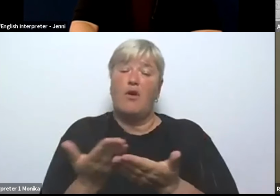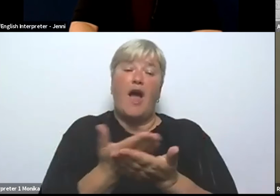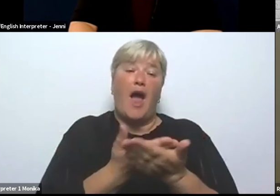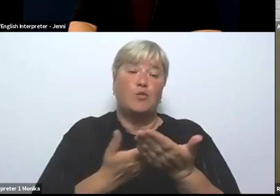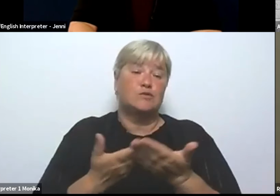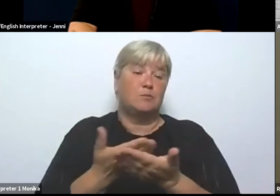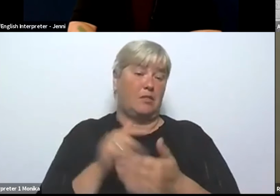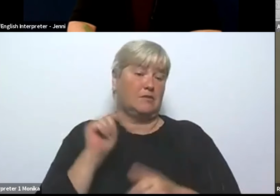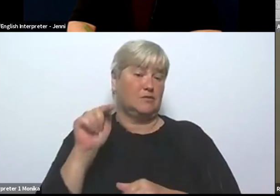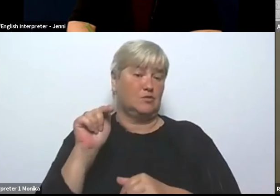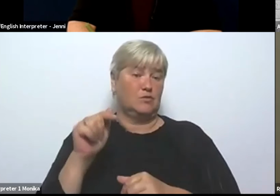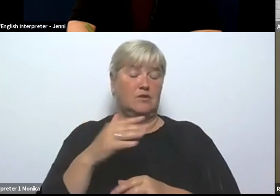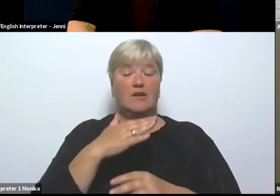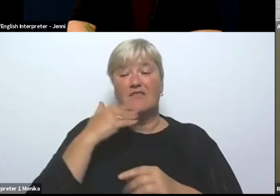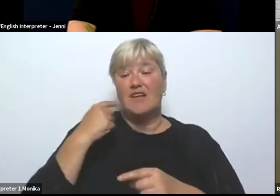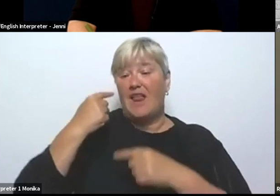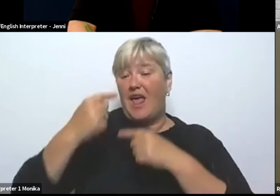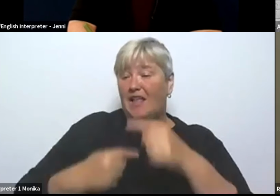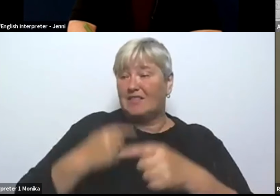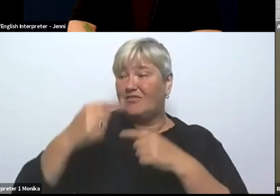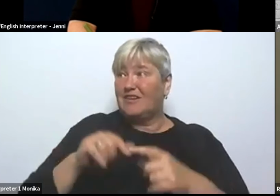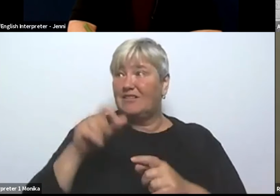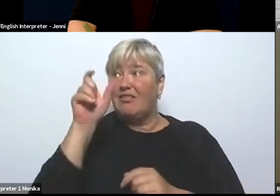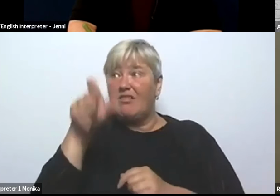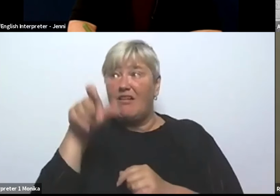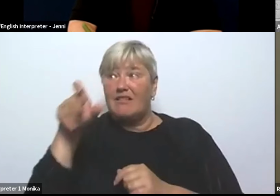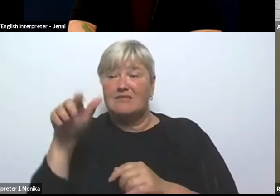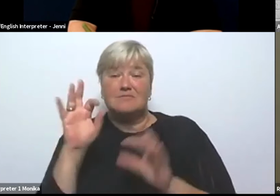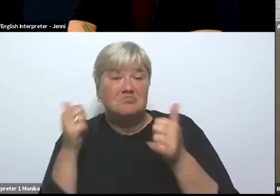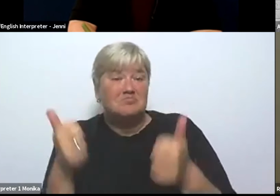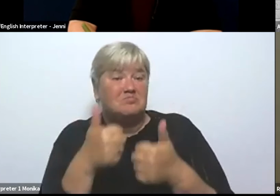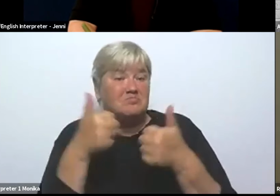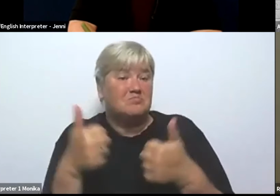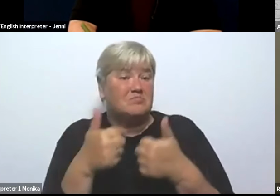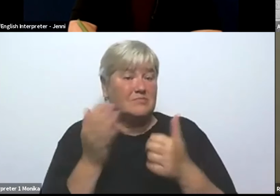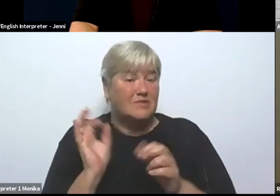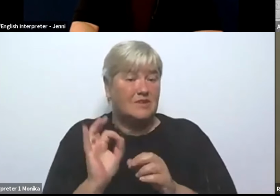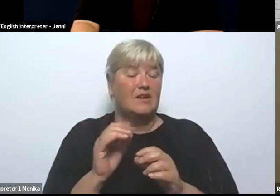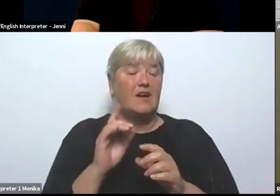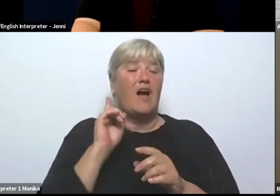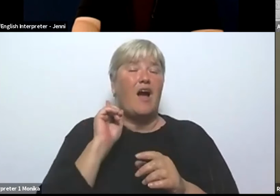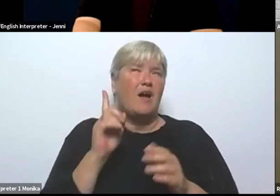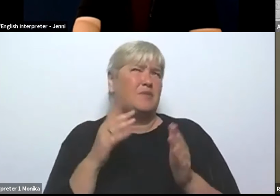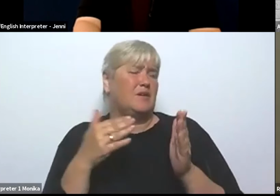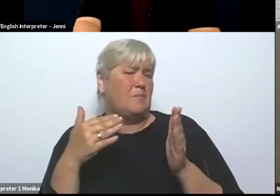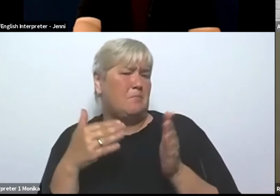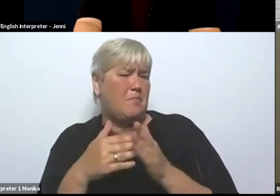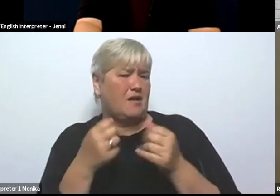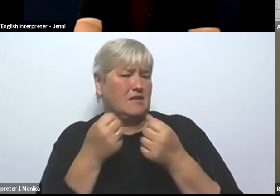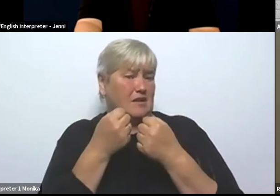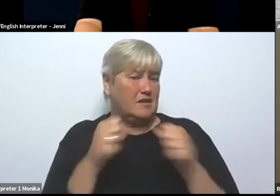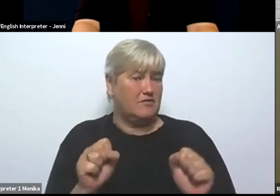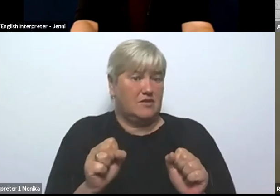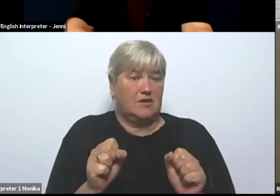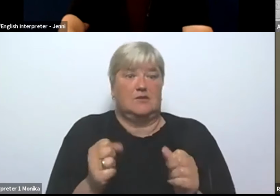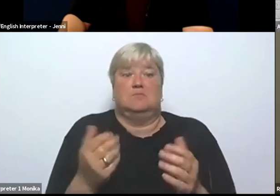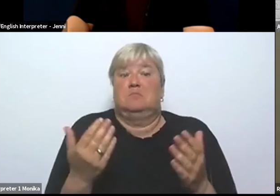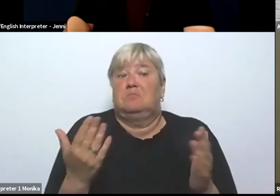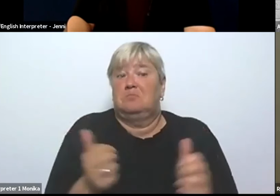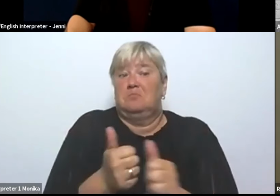die jetzt hervorragende Entwickler sind, die tolle Dinge machen, die aber in Sachen Barrierefreiheit noch